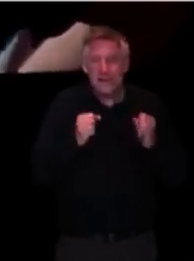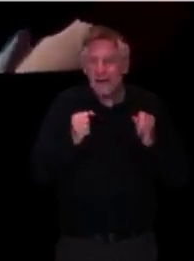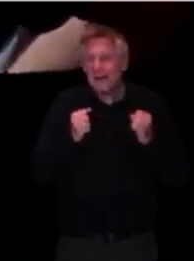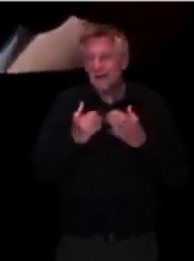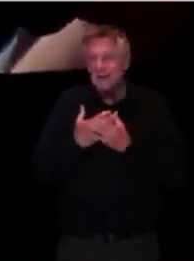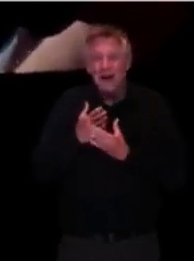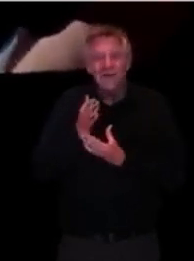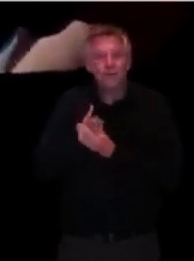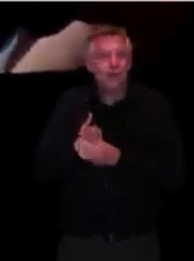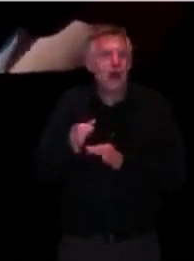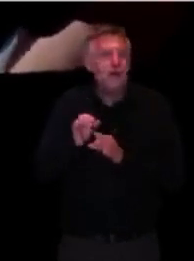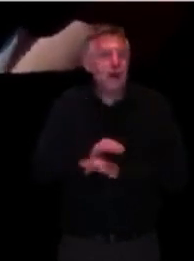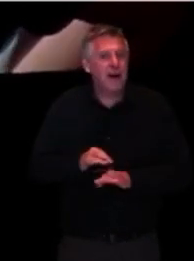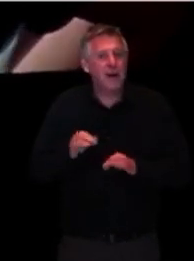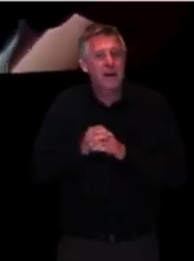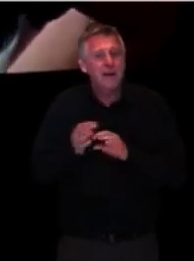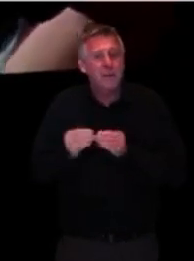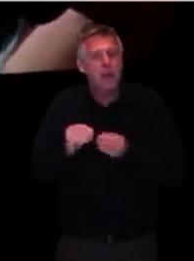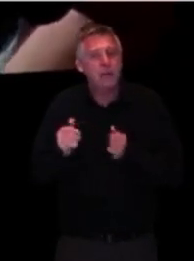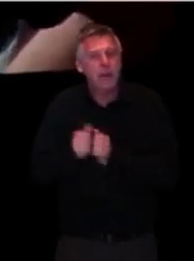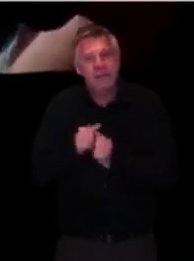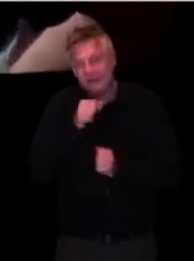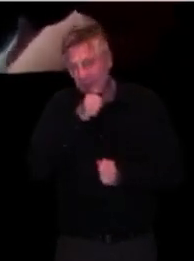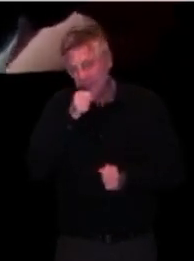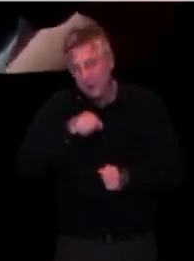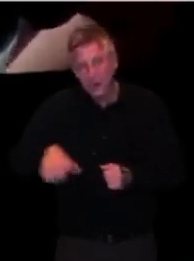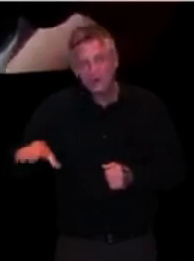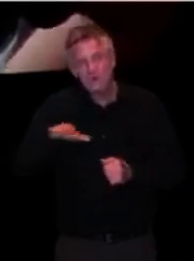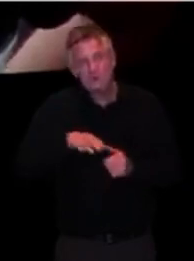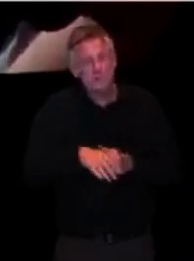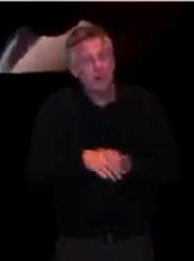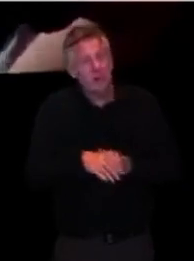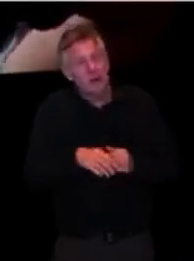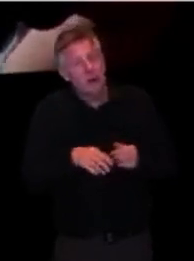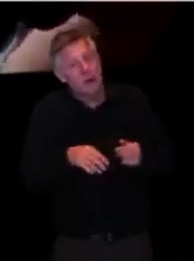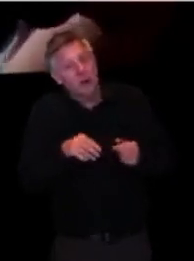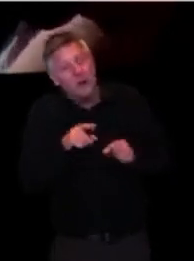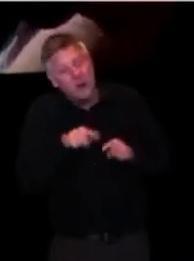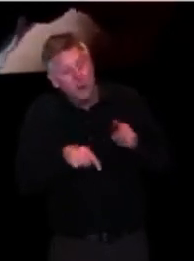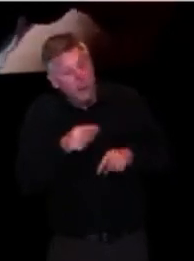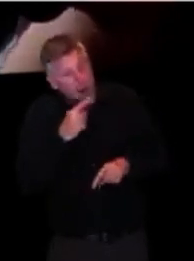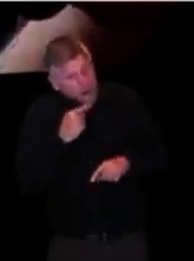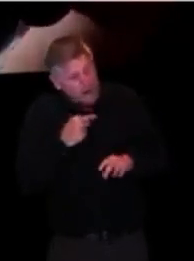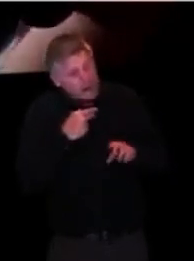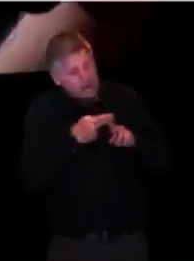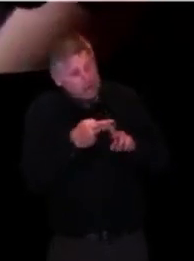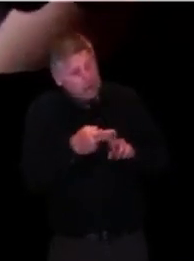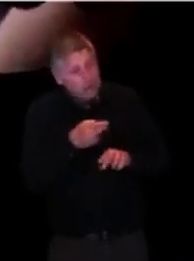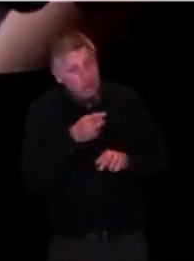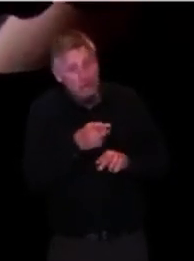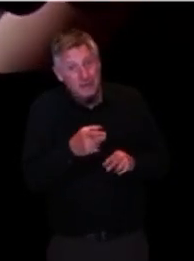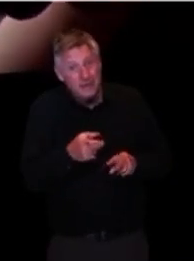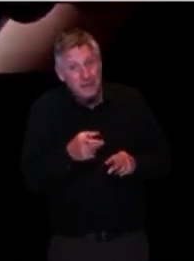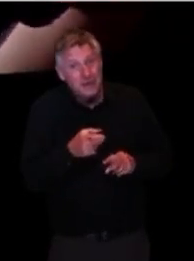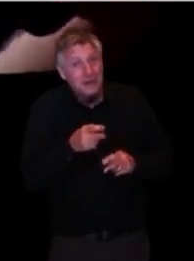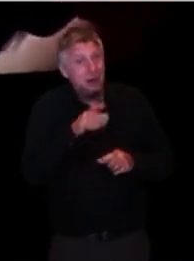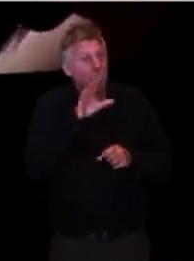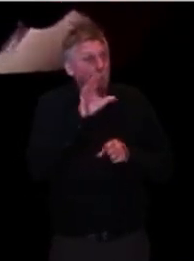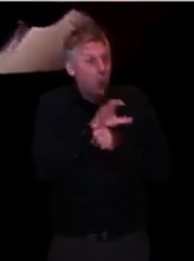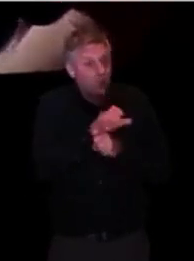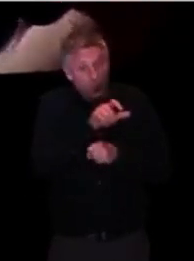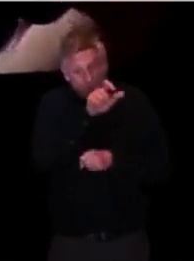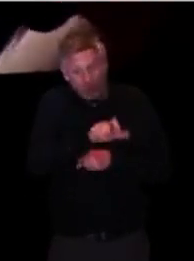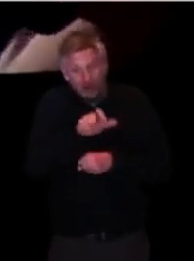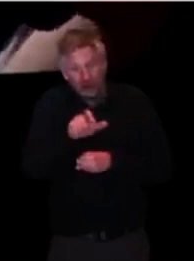aurons une difficulté avec les seniors donc souffrez aussi que parfois on puisse dire des choses qui ne soient pas des choses contre des individus